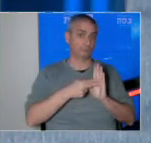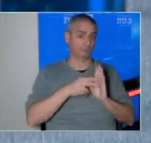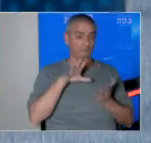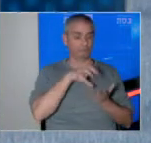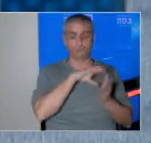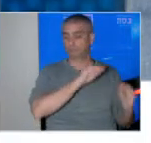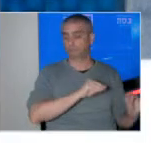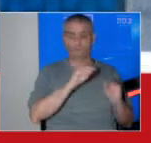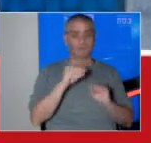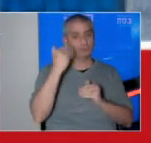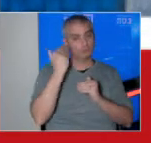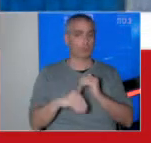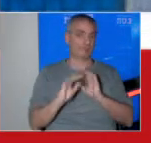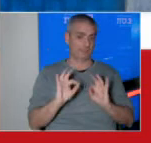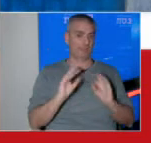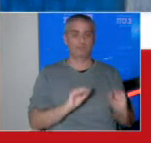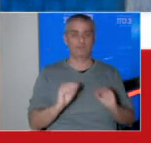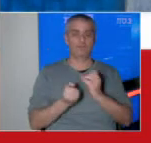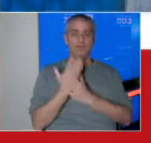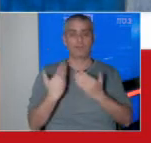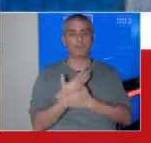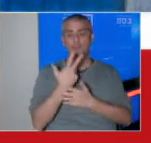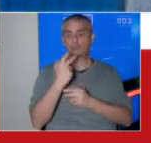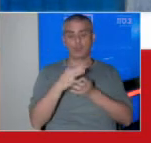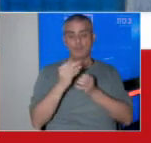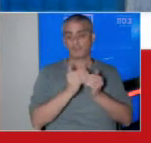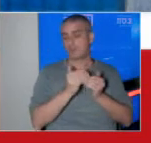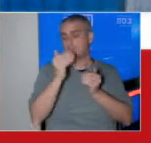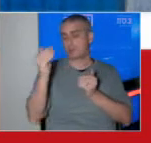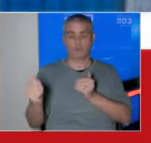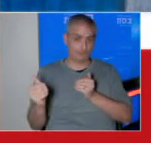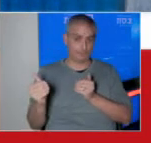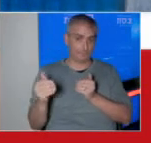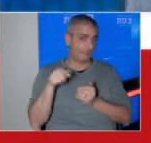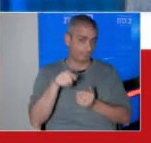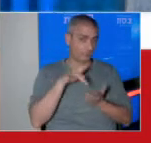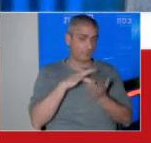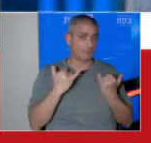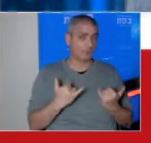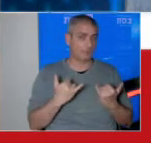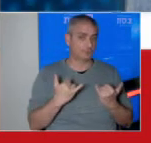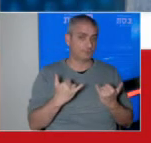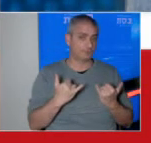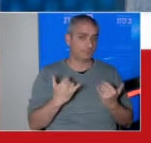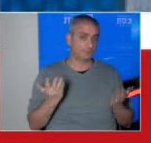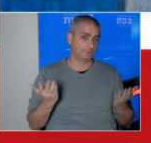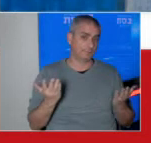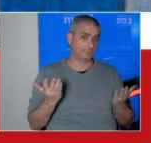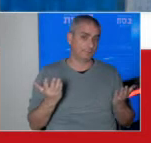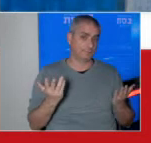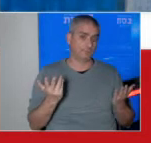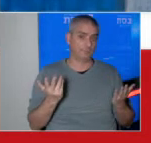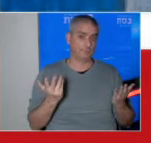המתחם יפונה באופן סופי ויוקם מחדש כ-300 מטרים מהמקום שבו הוא עומד כיום. כן, זה